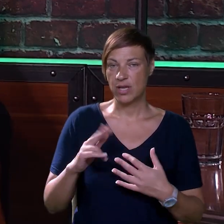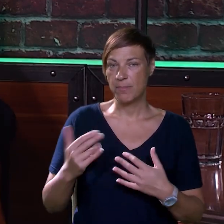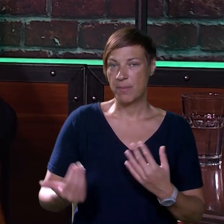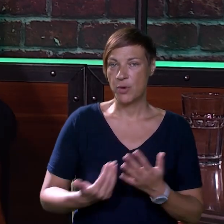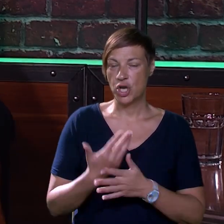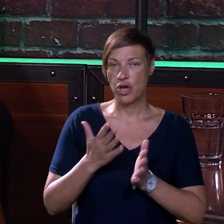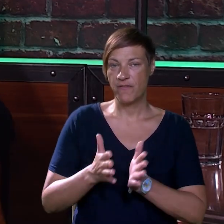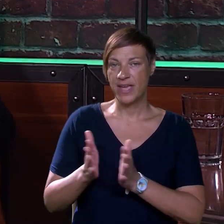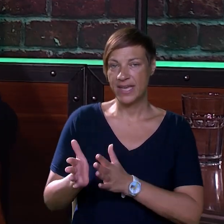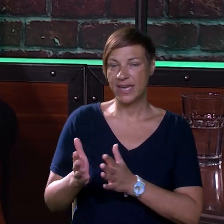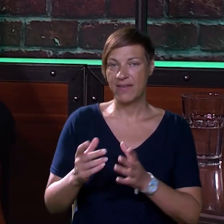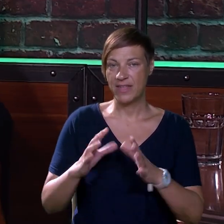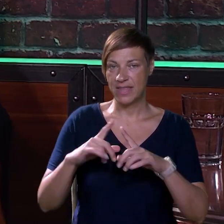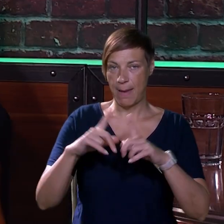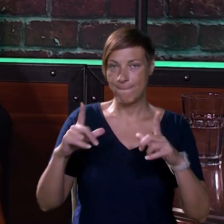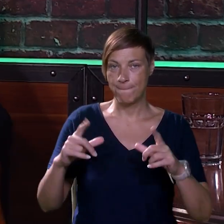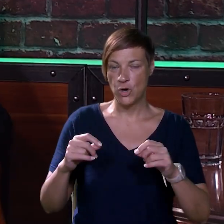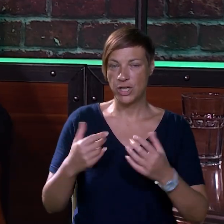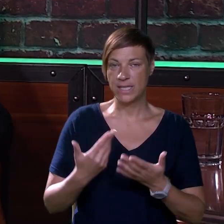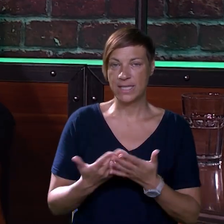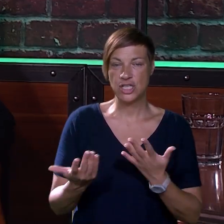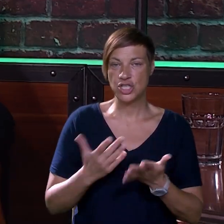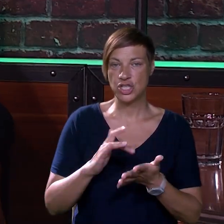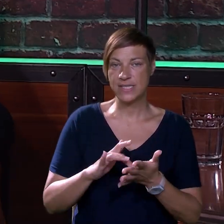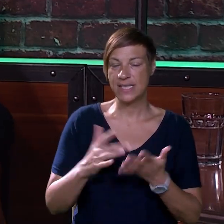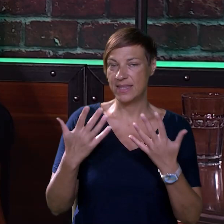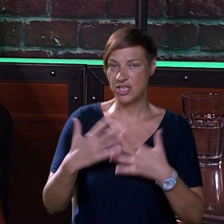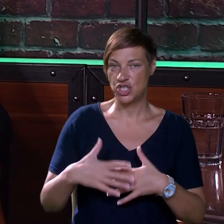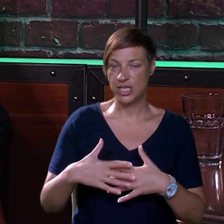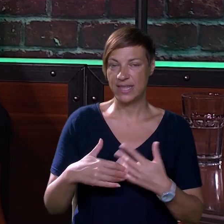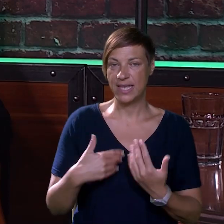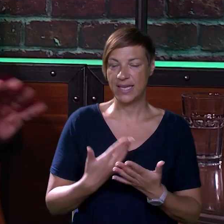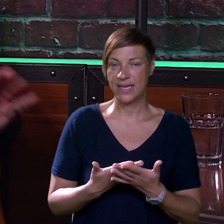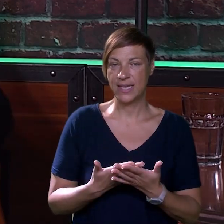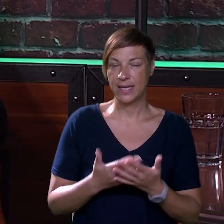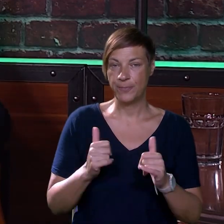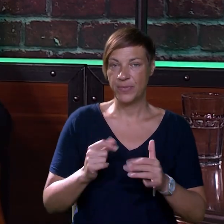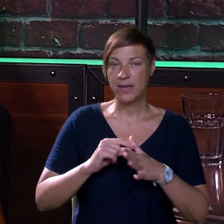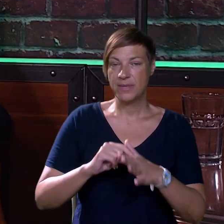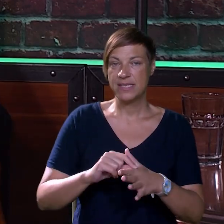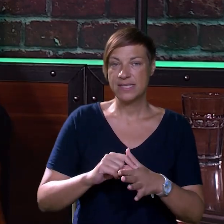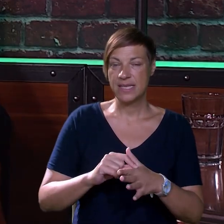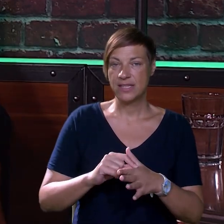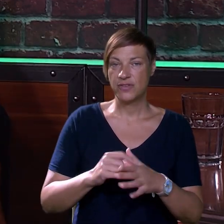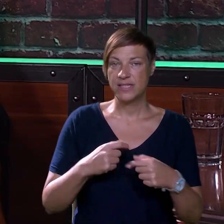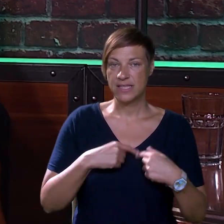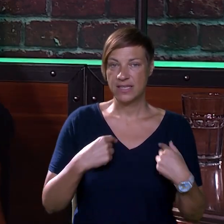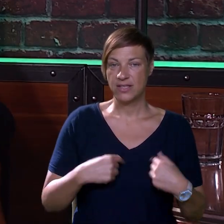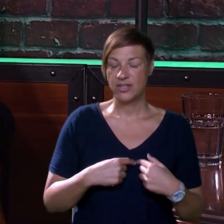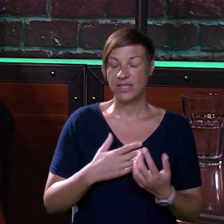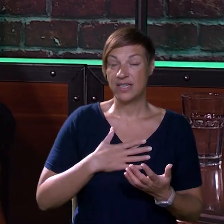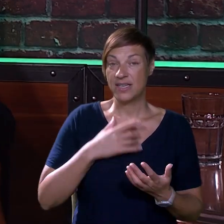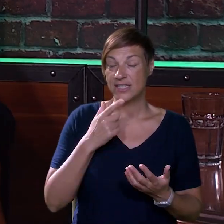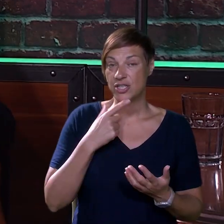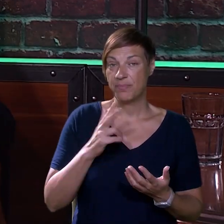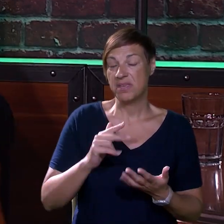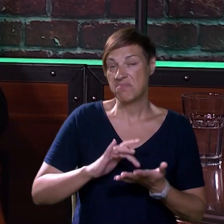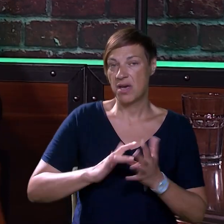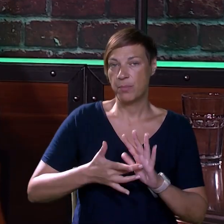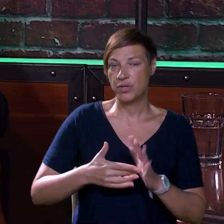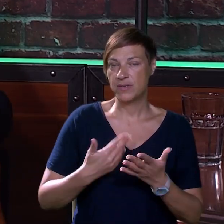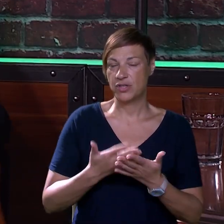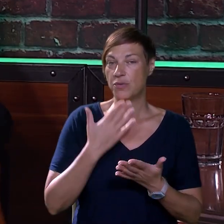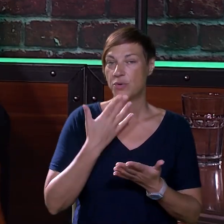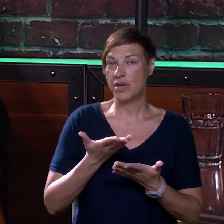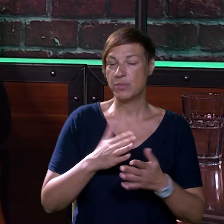nove krevete, monitore. Znači, što se tiče tehnike, evo da sad mi dovedete nekog donatora, ja ne znam šta bi rekao. Znači, imamo sve, to